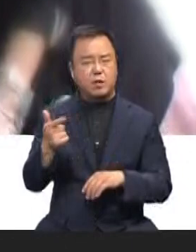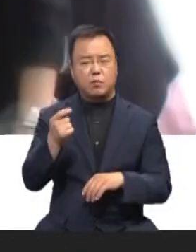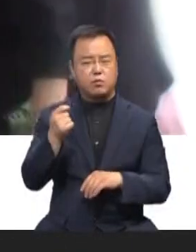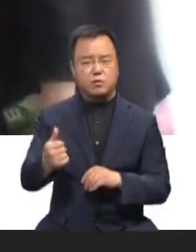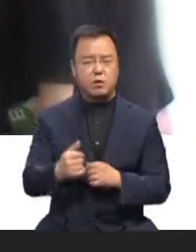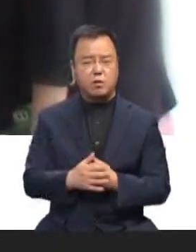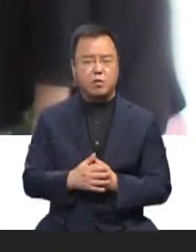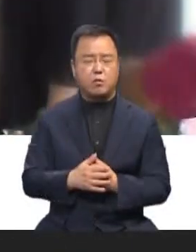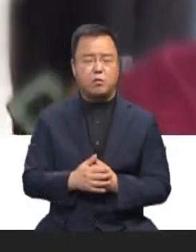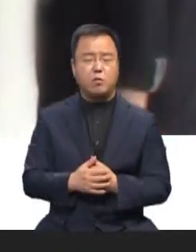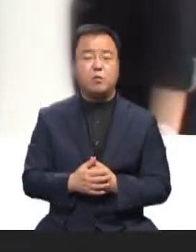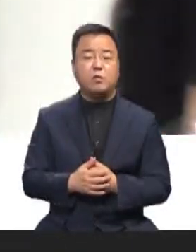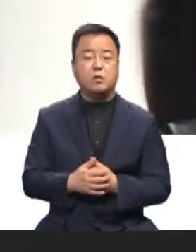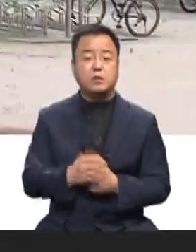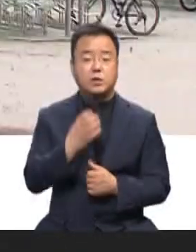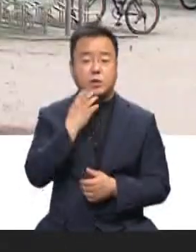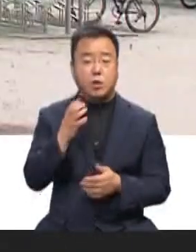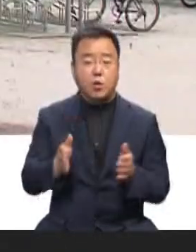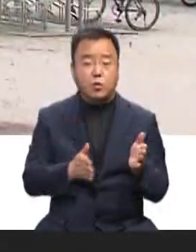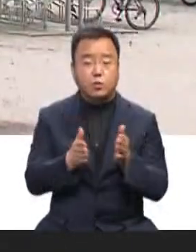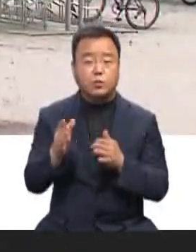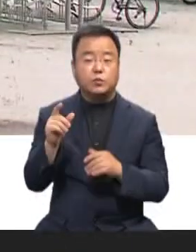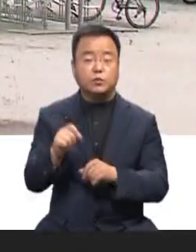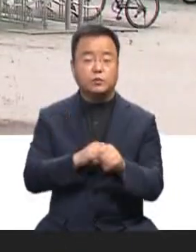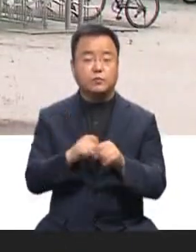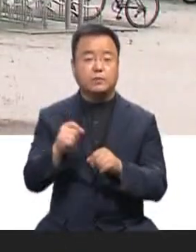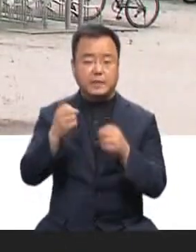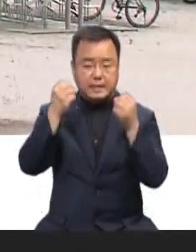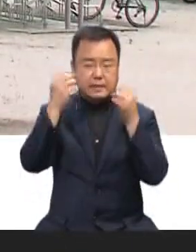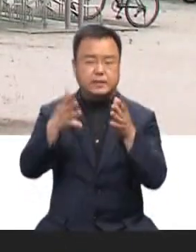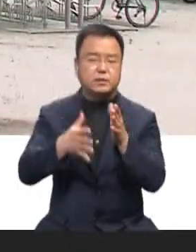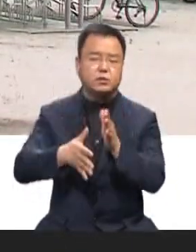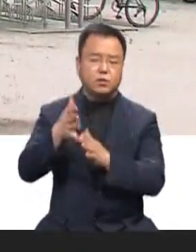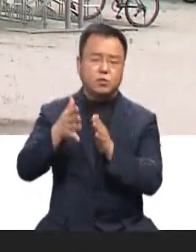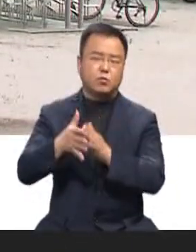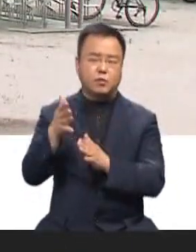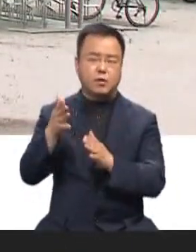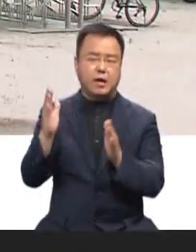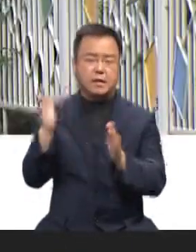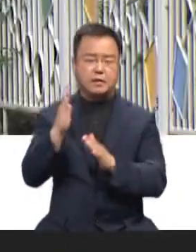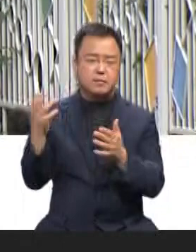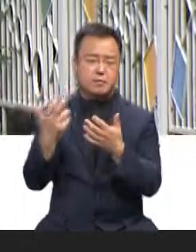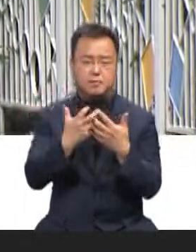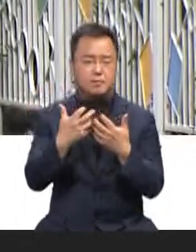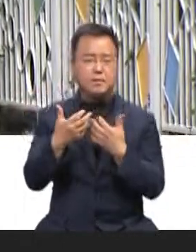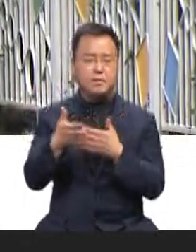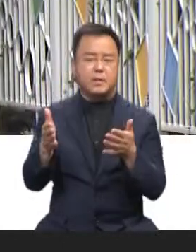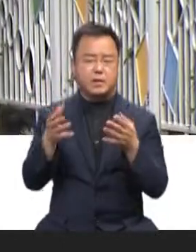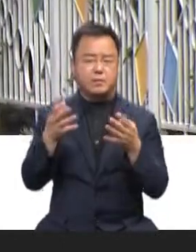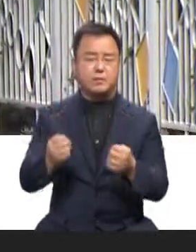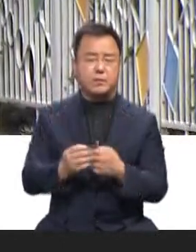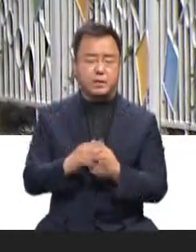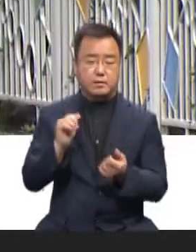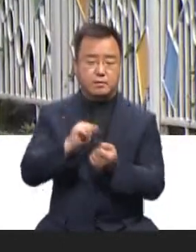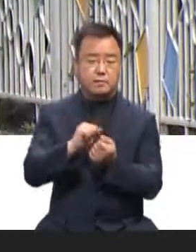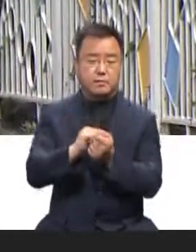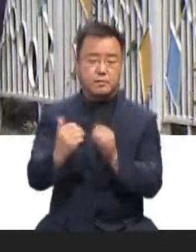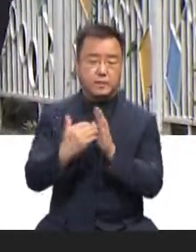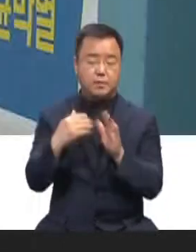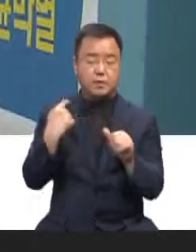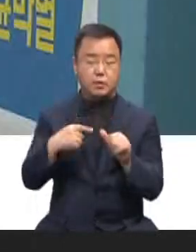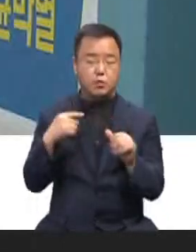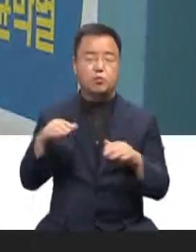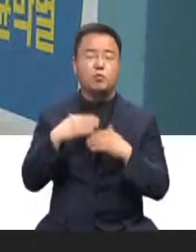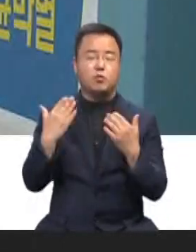네 그렇습니다 예 특히 경기로 는요 신도시 중심으로 과밀 학급이 상당히 많습니다 이 방역과 교육 전부를 책임져야